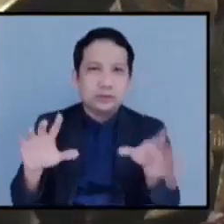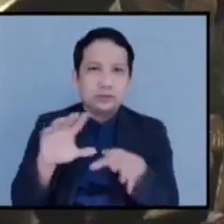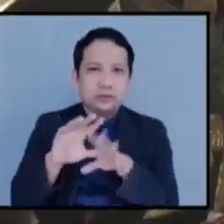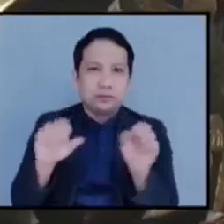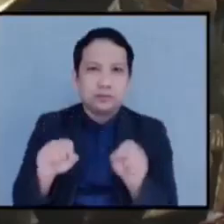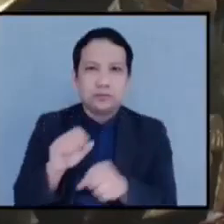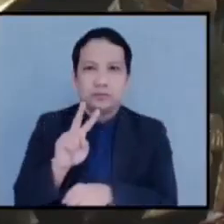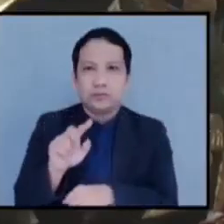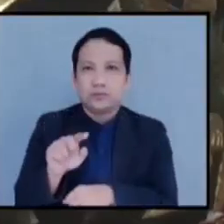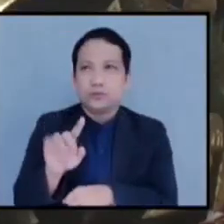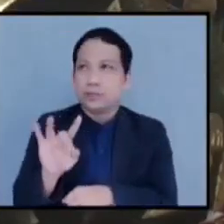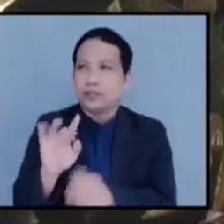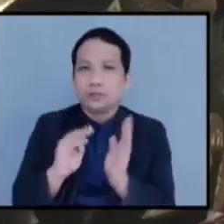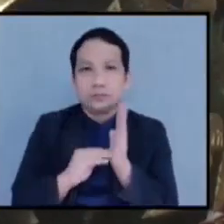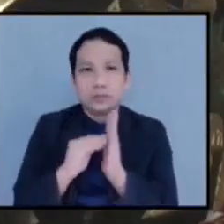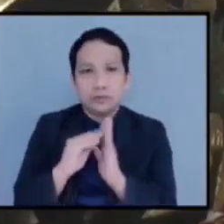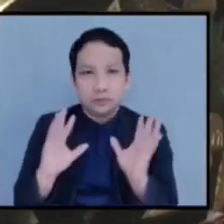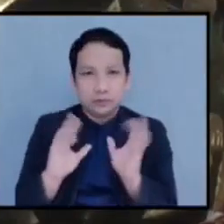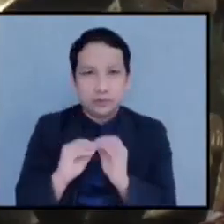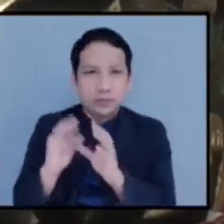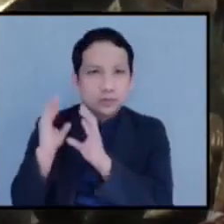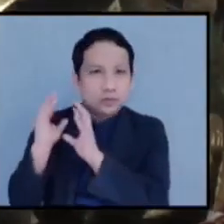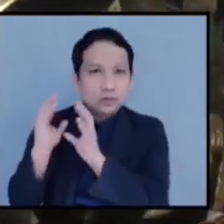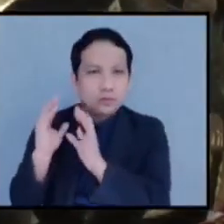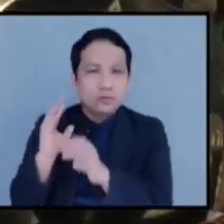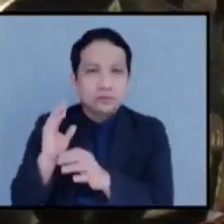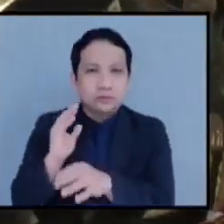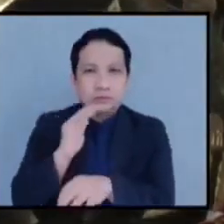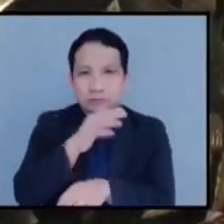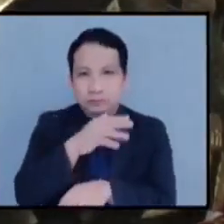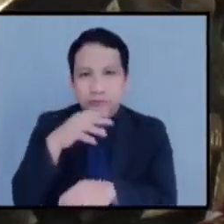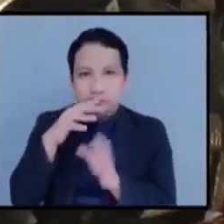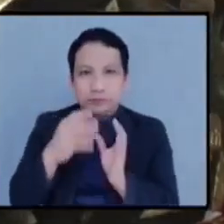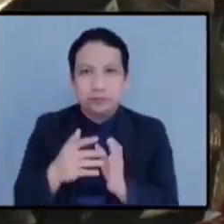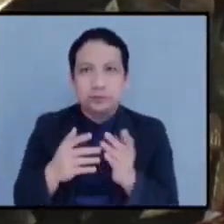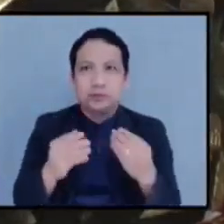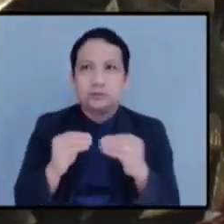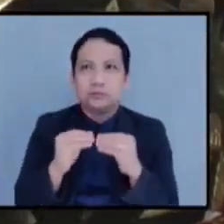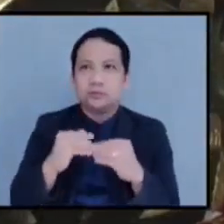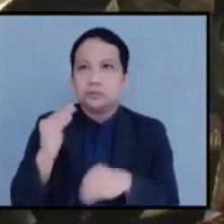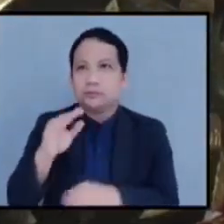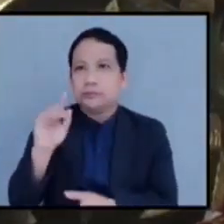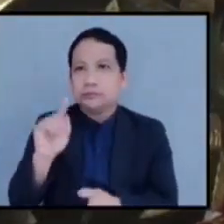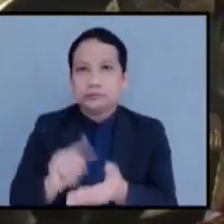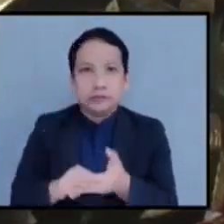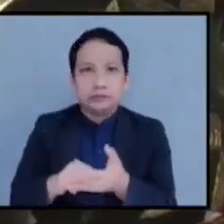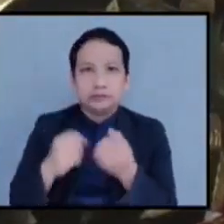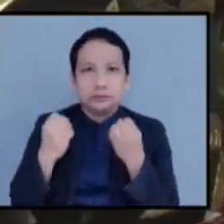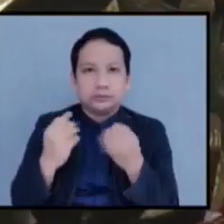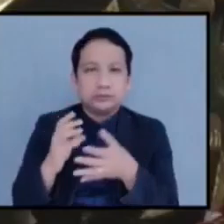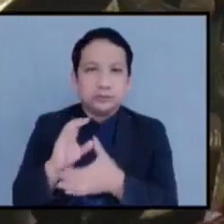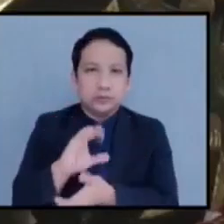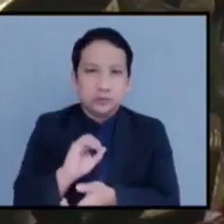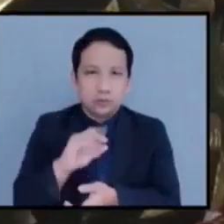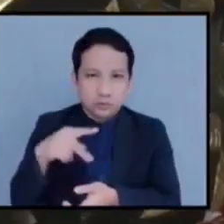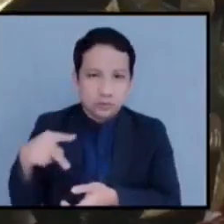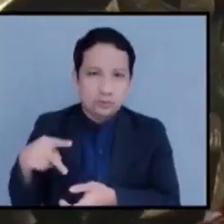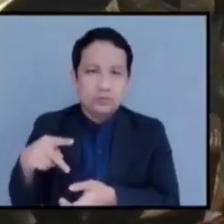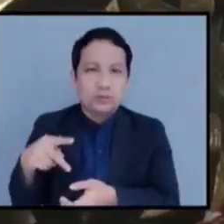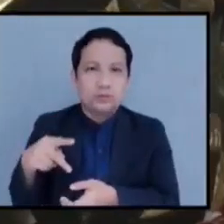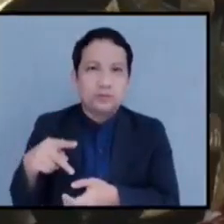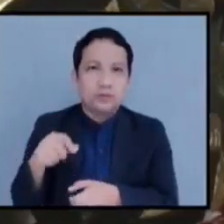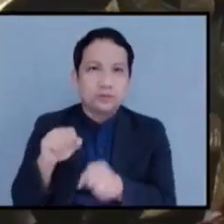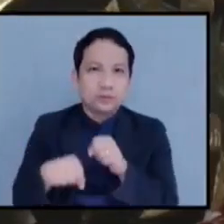2.8 million coconut farmers. Okay. And we have more than 1,000 of cooperatives. Kaya ngayon, yung